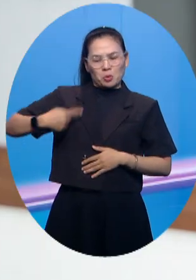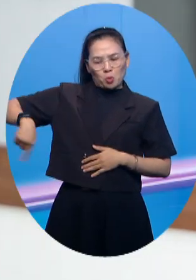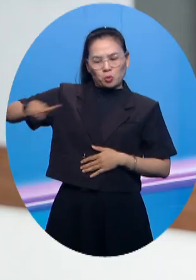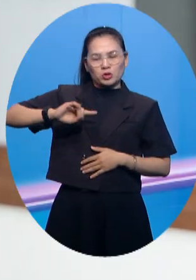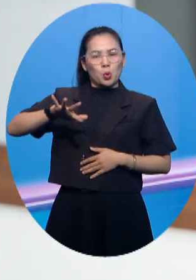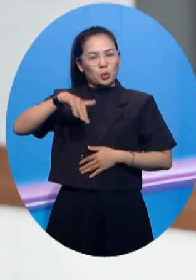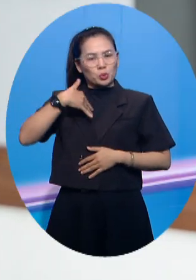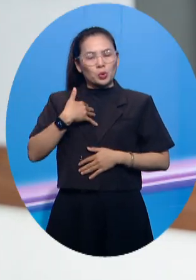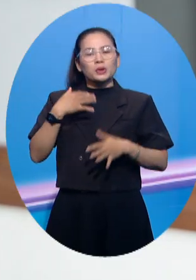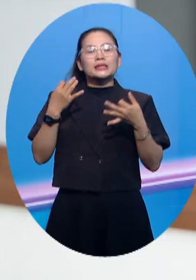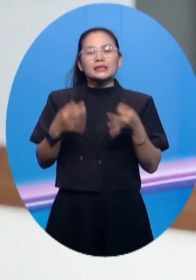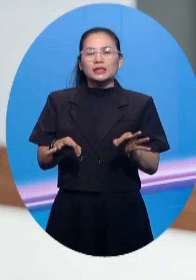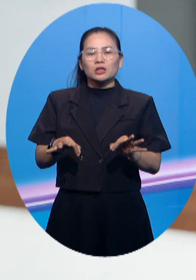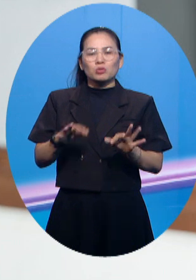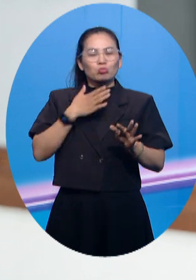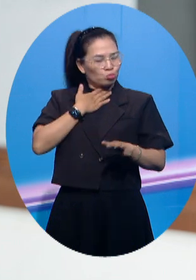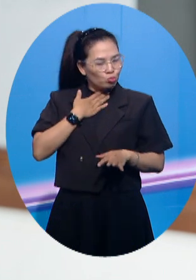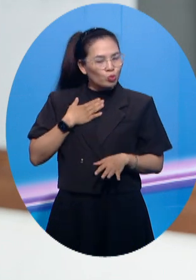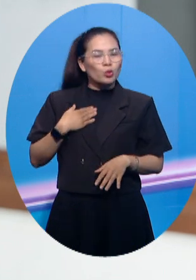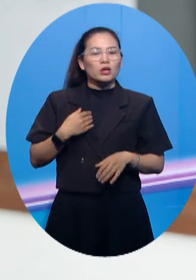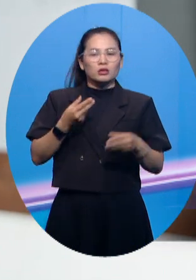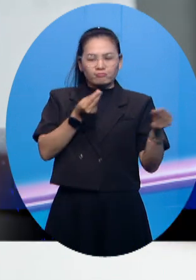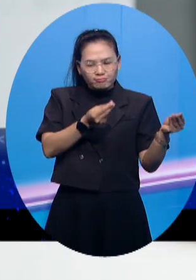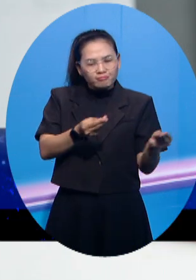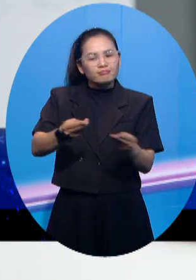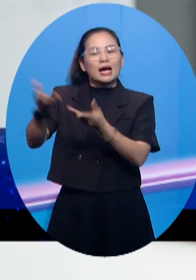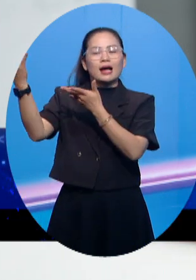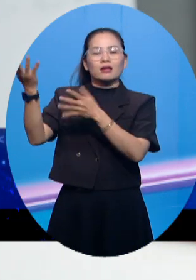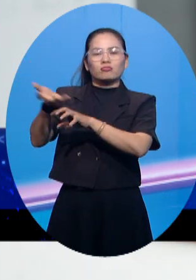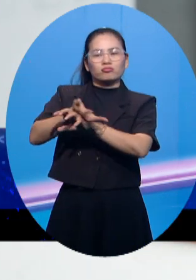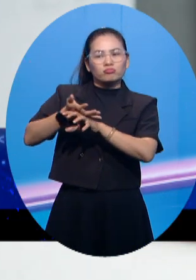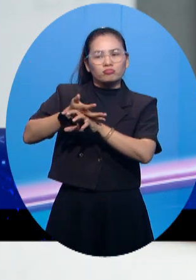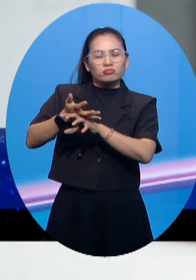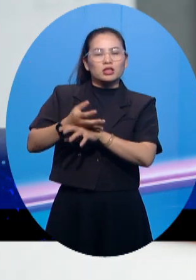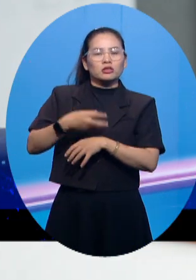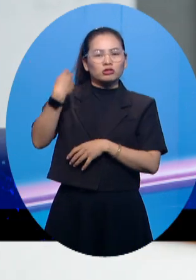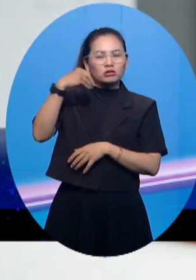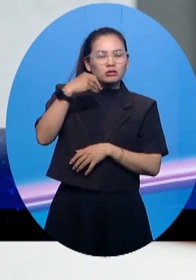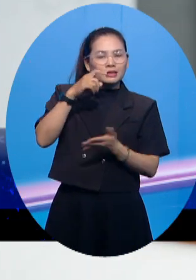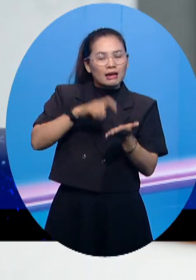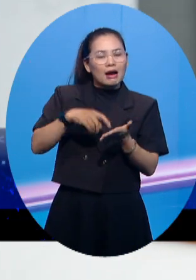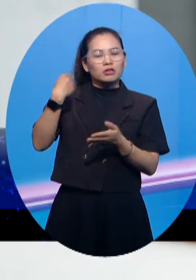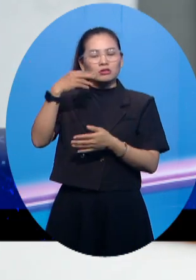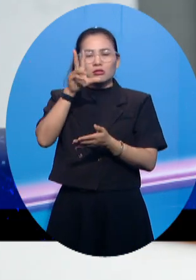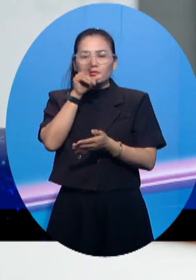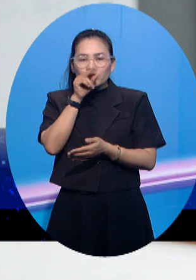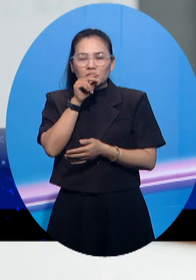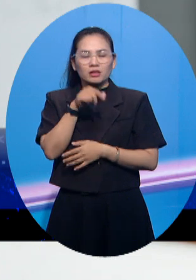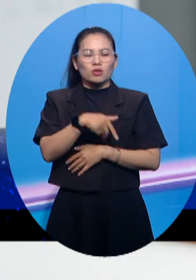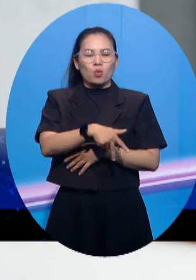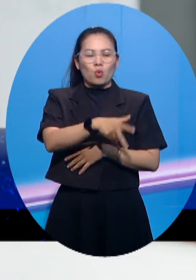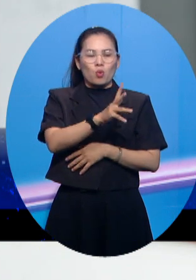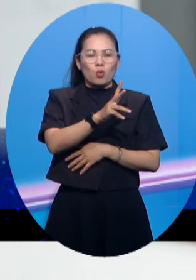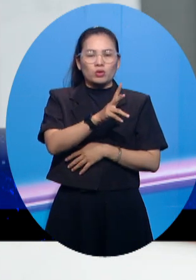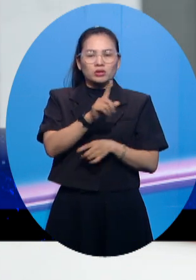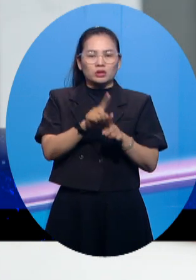tôi làm sao làm được xuất khẩu, tại vì quả trứng vịt, trứng gà là cái con vịt, con gà là